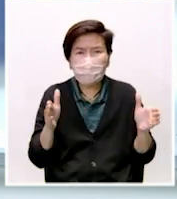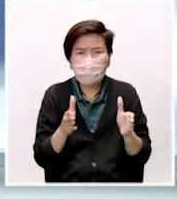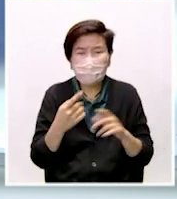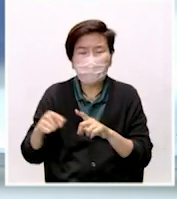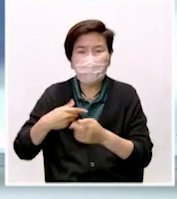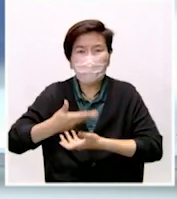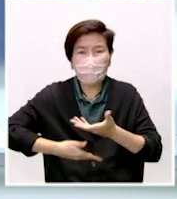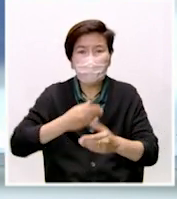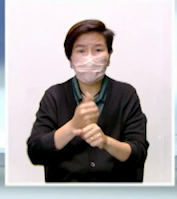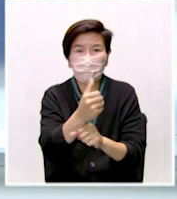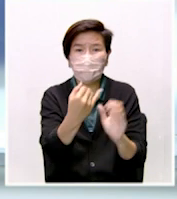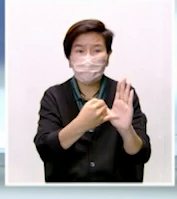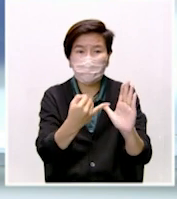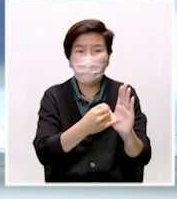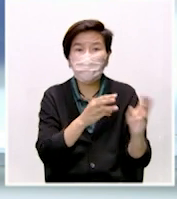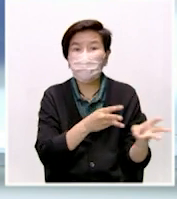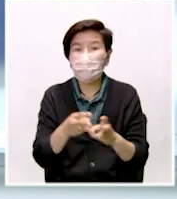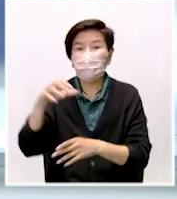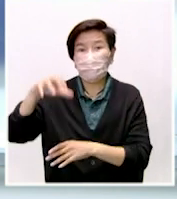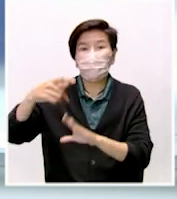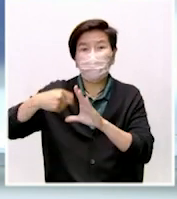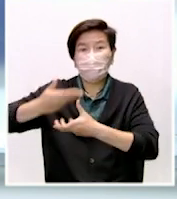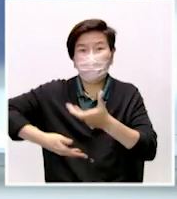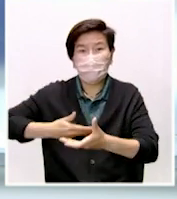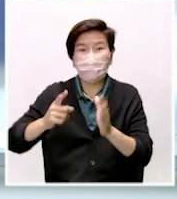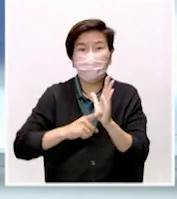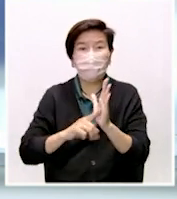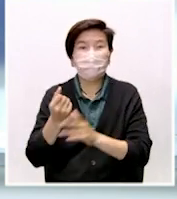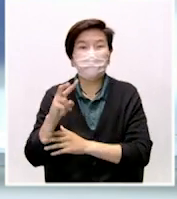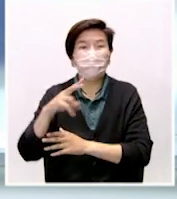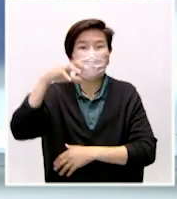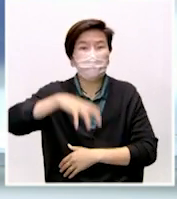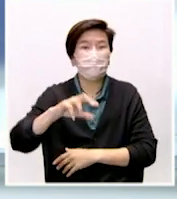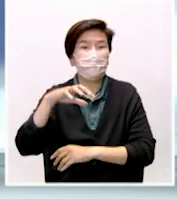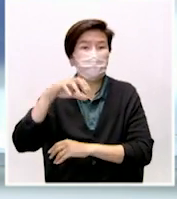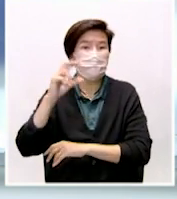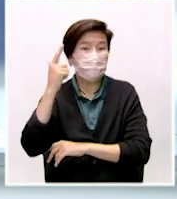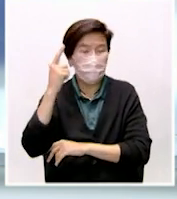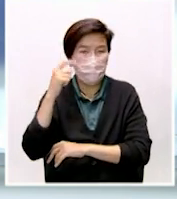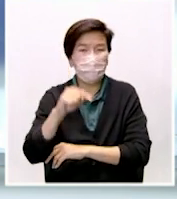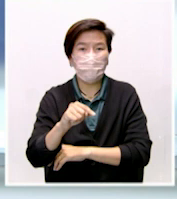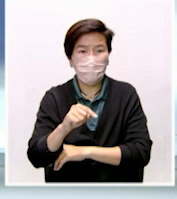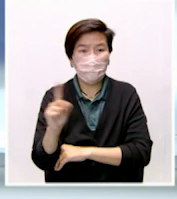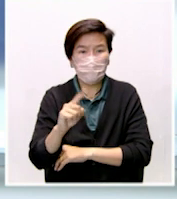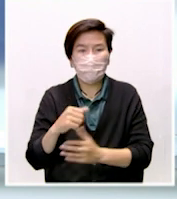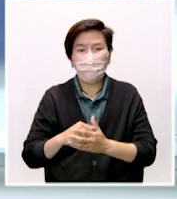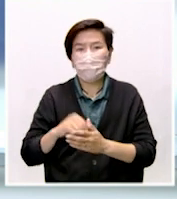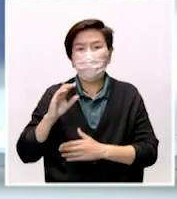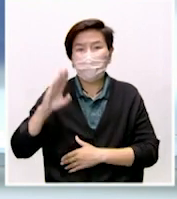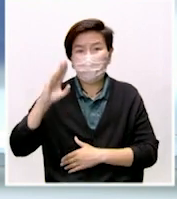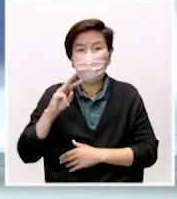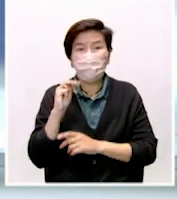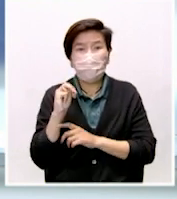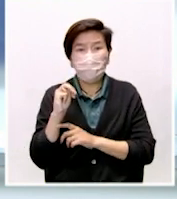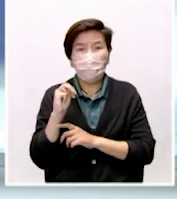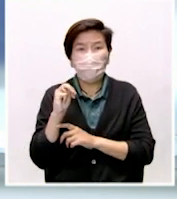ารถขายได้ง่ายยิ่งขึ้นนะคะภายในงานตลาดนัดโชว์ห่วยครั้งที่12ณ Impact เมืองทองธานีนะคะซึ่งจัดโดยแมคโครหวังเป็น